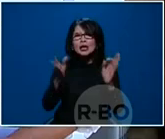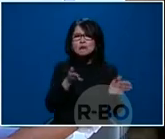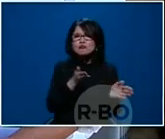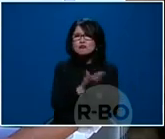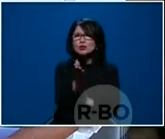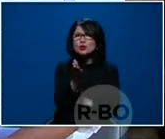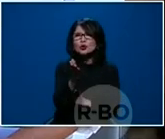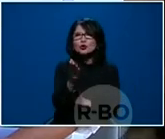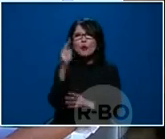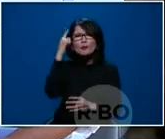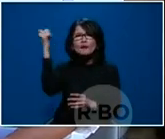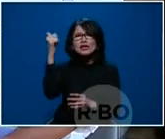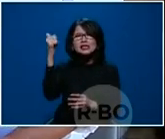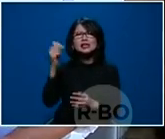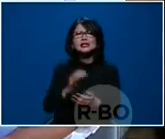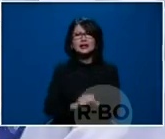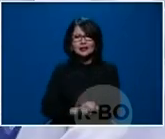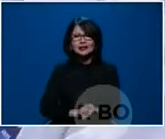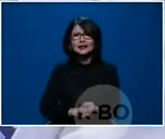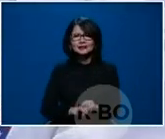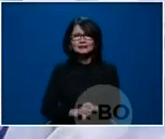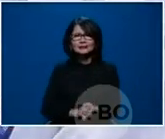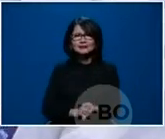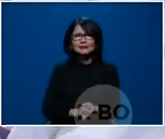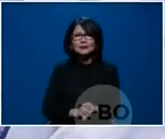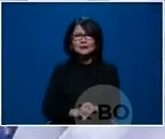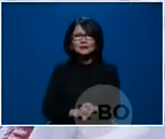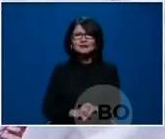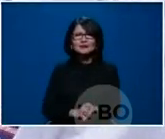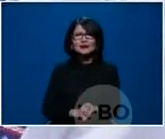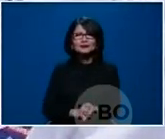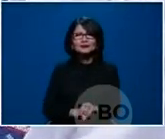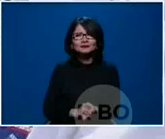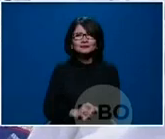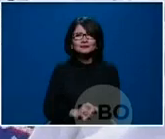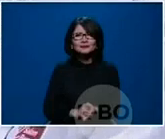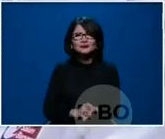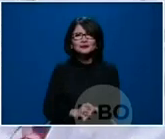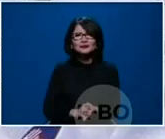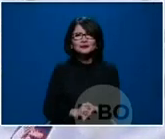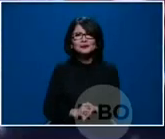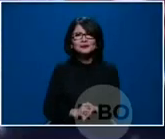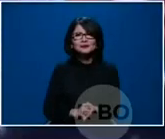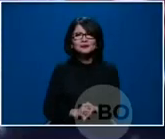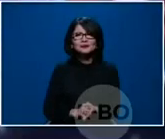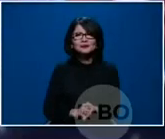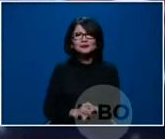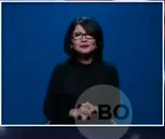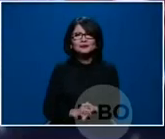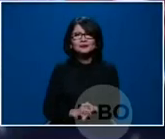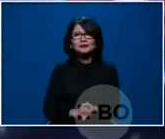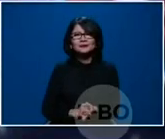pendidikan lebih luas Dar langsung saja ditahan pendukung paslon